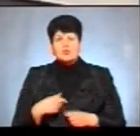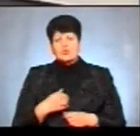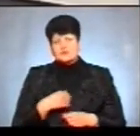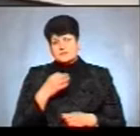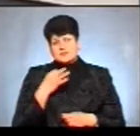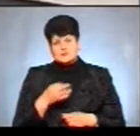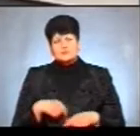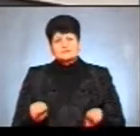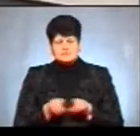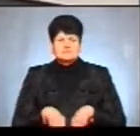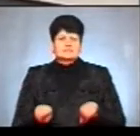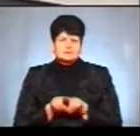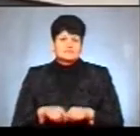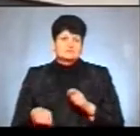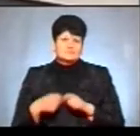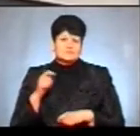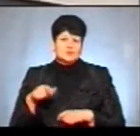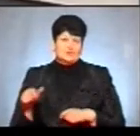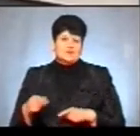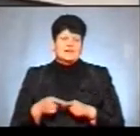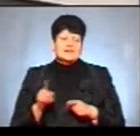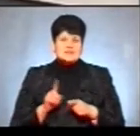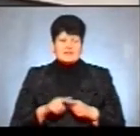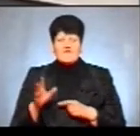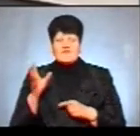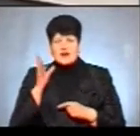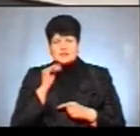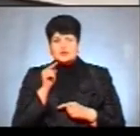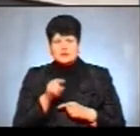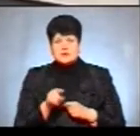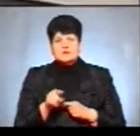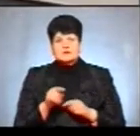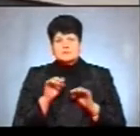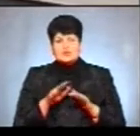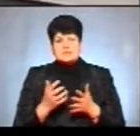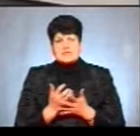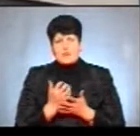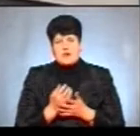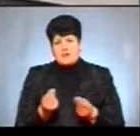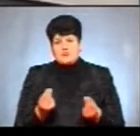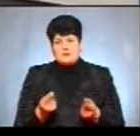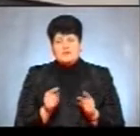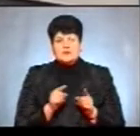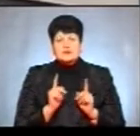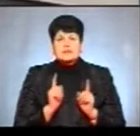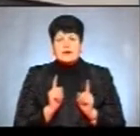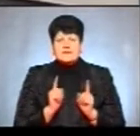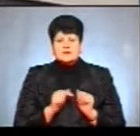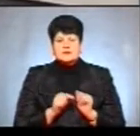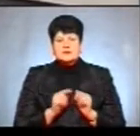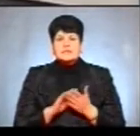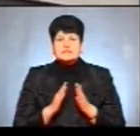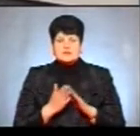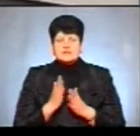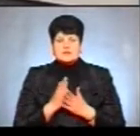що одні ті самі порушники. Тобто це складається враження, що це їхній спосіб заробляння грошей. Вони навіть така